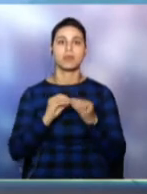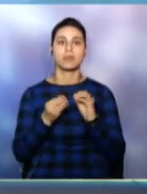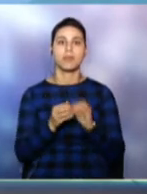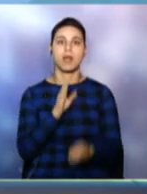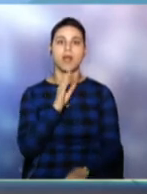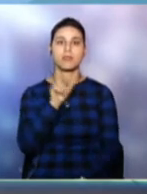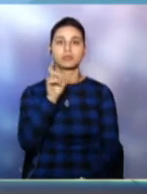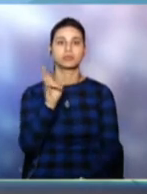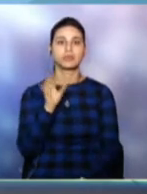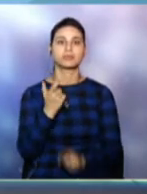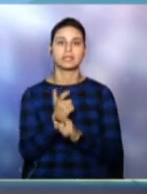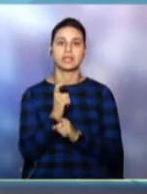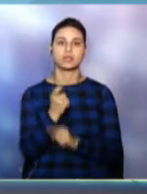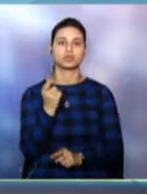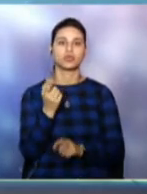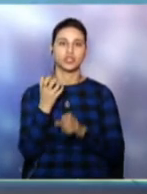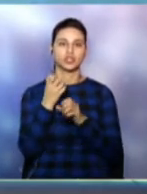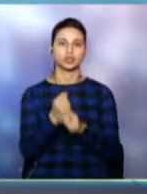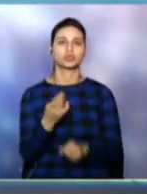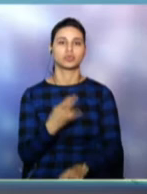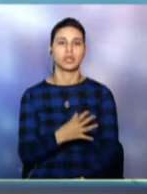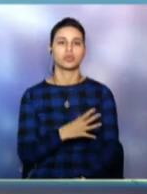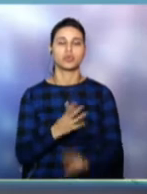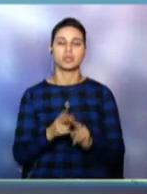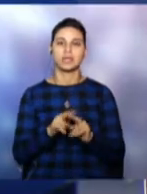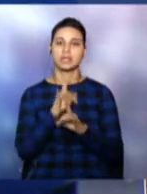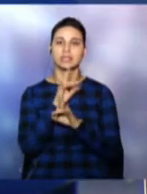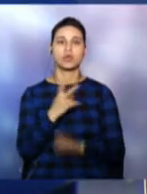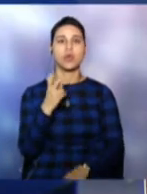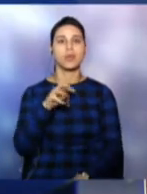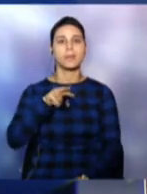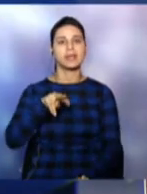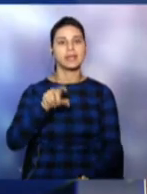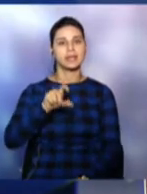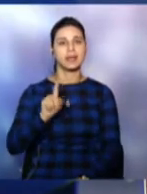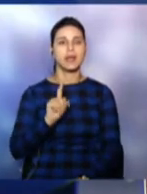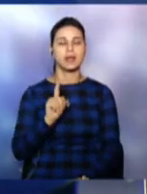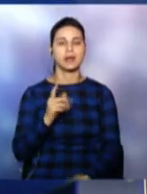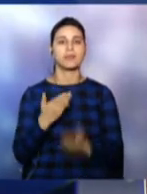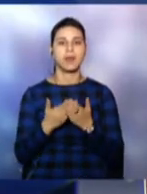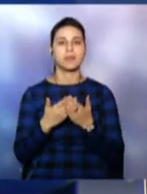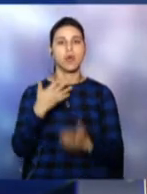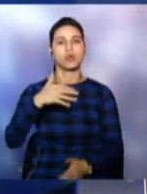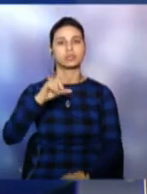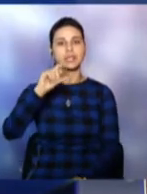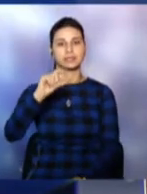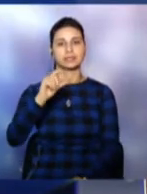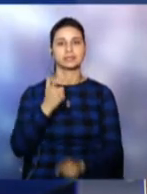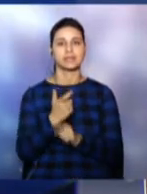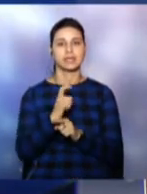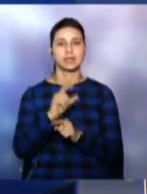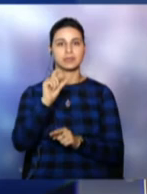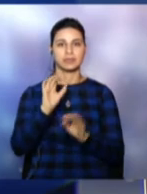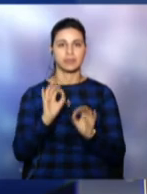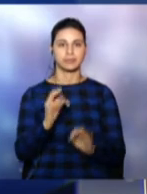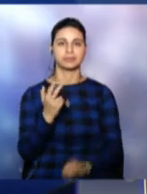ქალბატონს ოღონდ ძალიან მცირე შეზღუდული რაოდენობით ეს არ იქნება 200 მილილიტრიანი ჭიქა ეს უნდა იყოს მაქსიმუმ 50 მილილიტრიანი პატარა